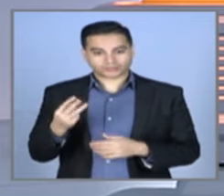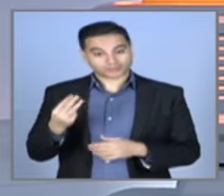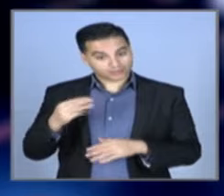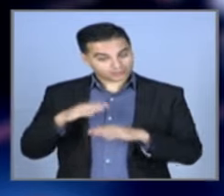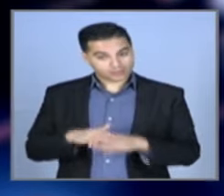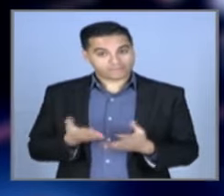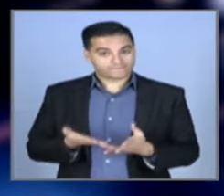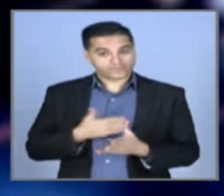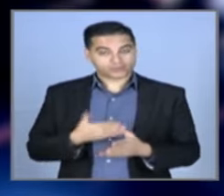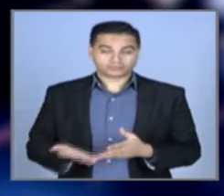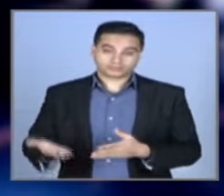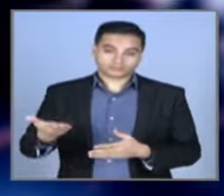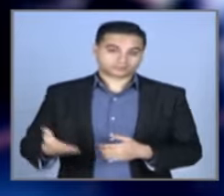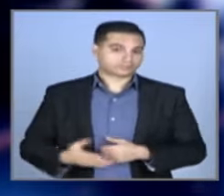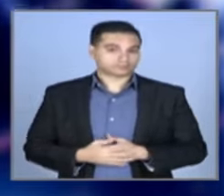30.